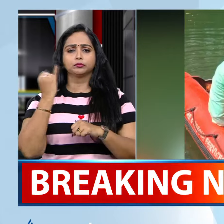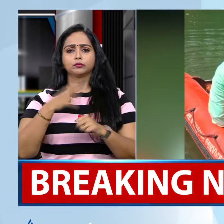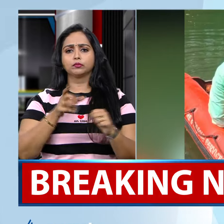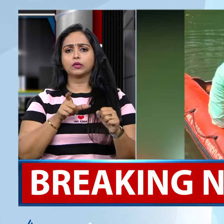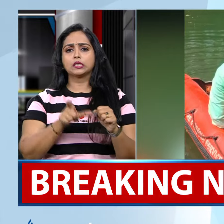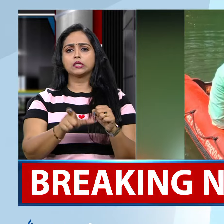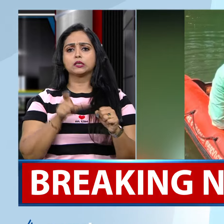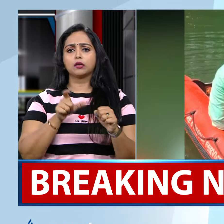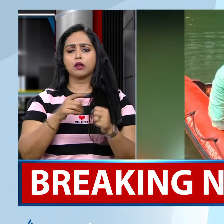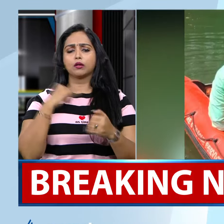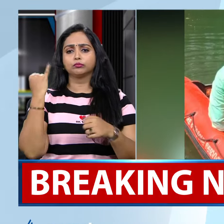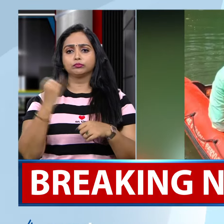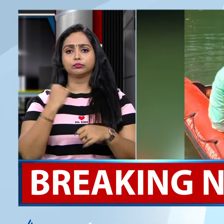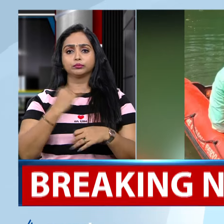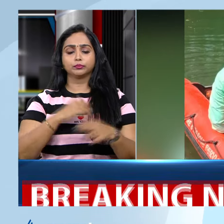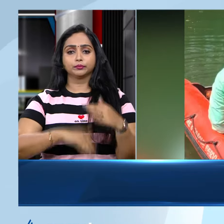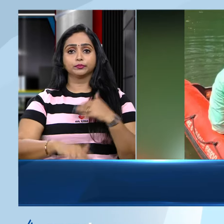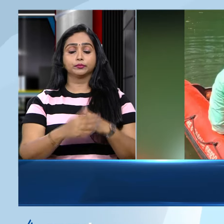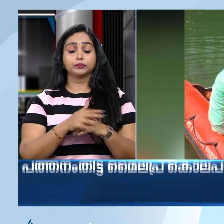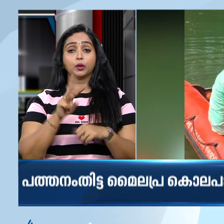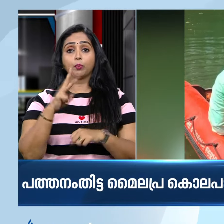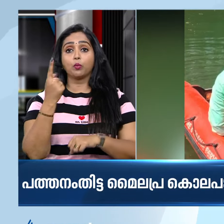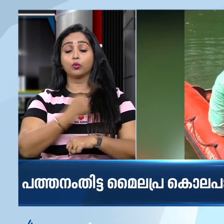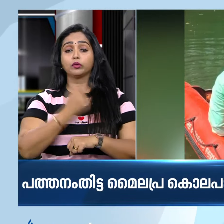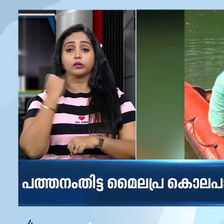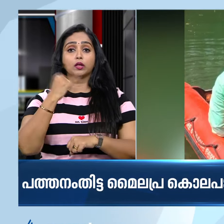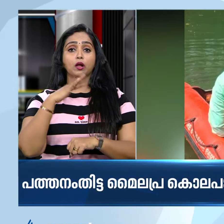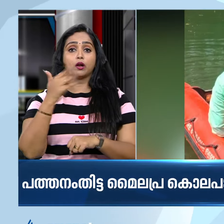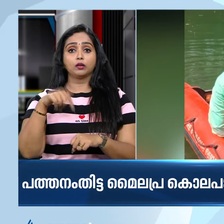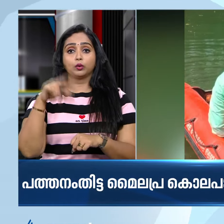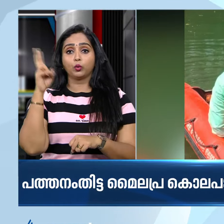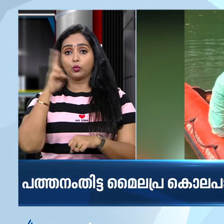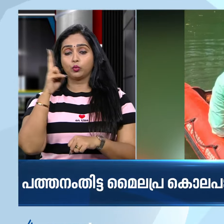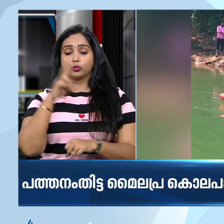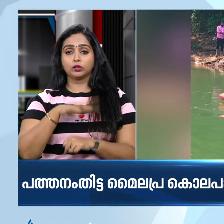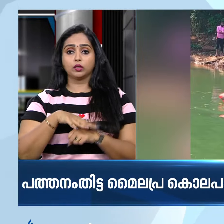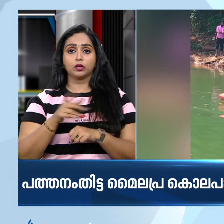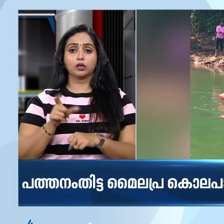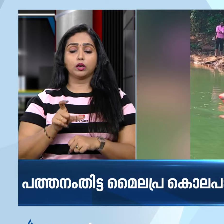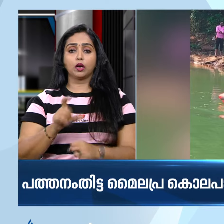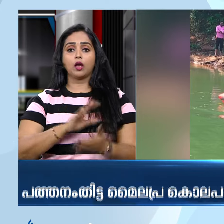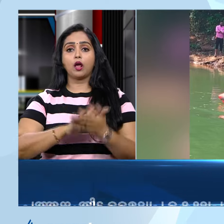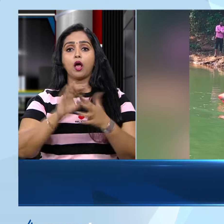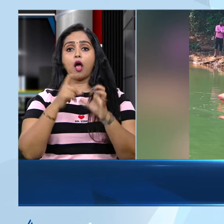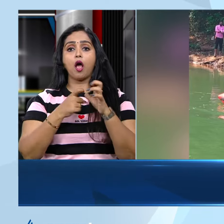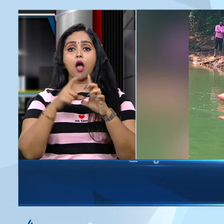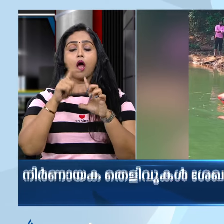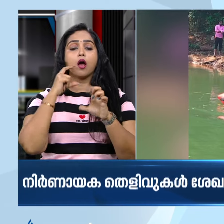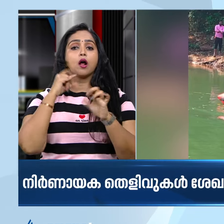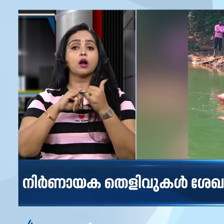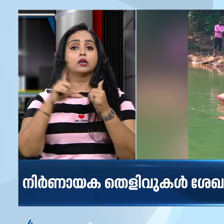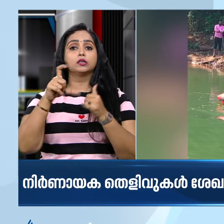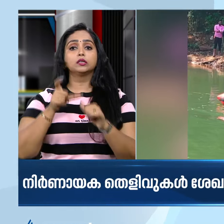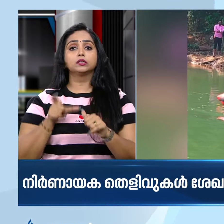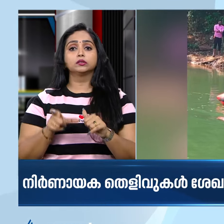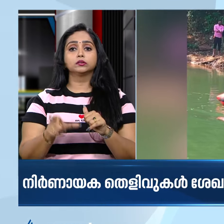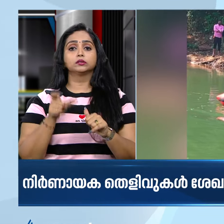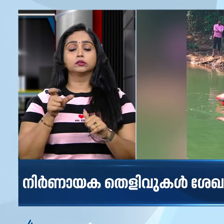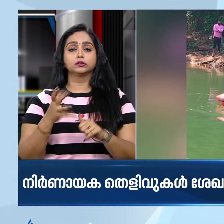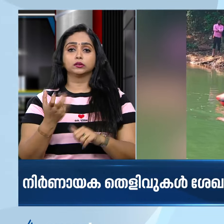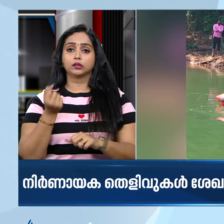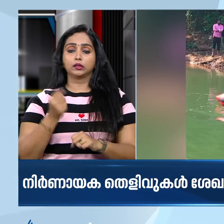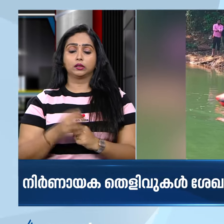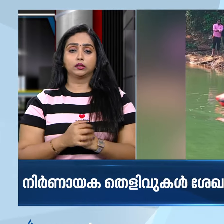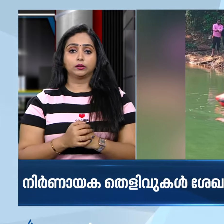തെരച്ചിൽ നടത്തിയിരുന്നു. എന്തായാലും ഈ 3 ദിവസത്തെ തെരച്ചിലൊടുവിൽ ഇപ്പോൾ ഈ ഉച്ചയോടുകൂടി ഹാർഡ് ഡിസ്ക് കിട്ടിയിരിക്കുന്നു. എന്തായാലും കേസിലെ നിർണായകമായ തെളിവാണ്. ഇനി അതിലെ